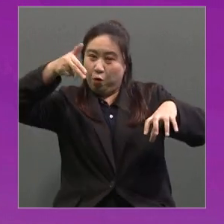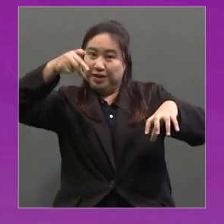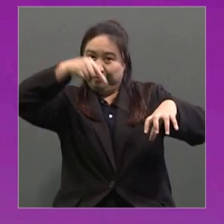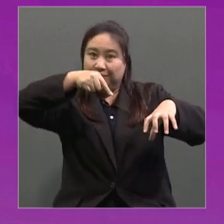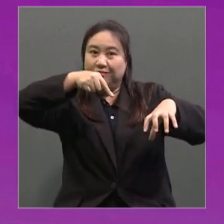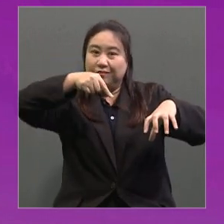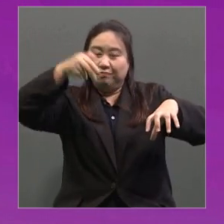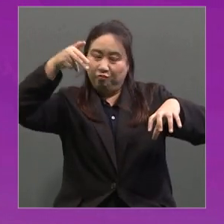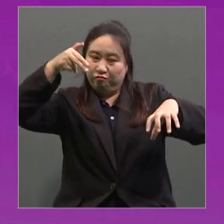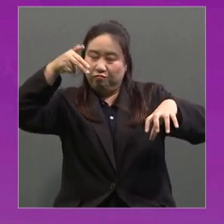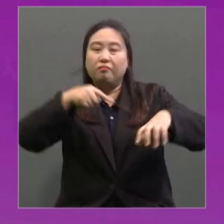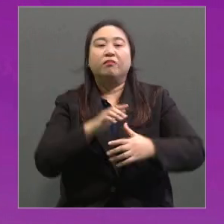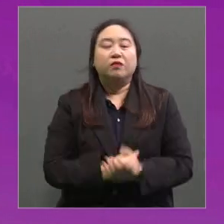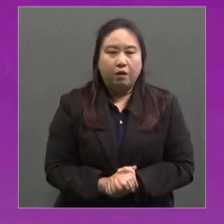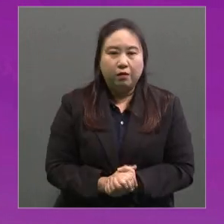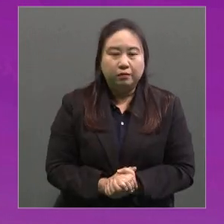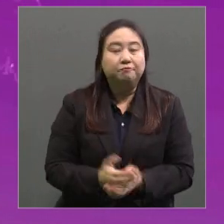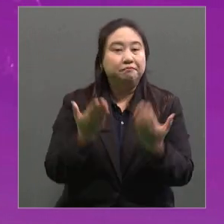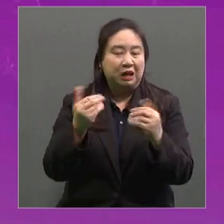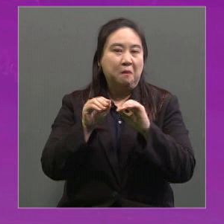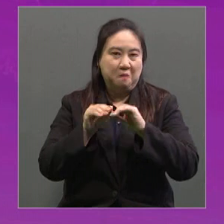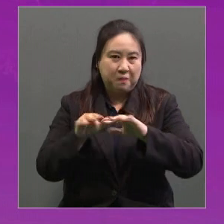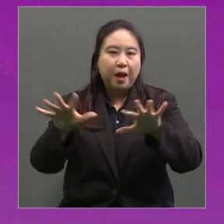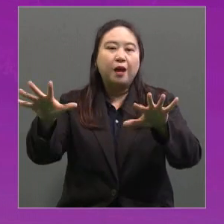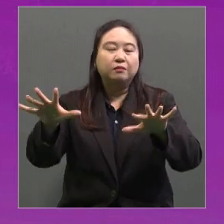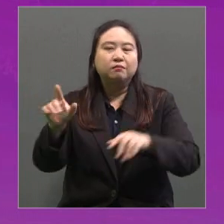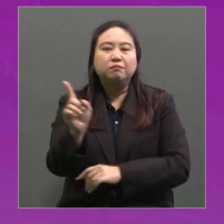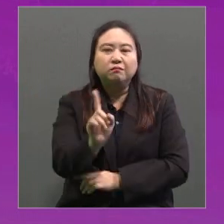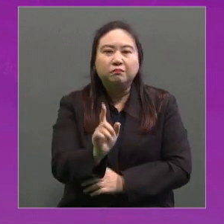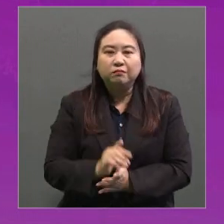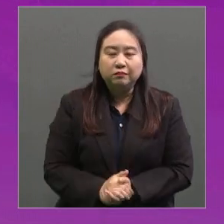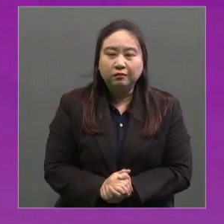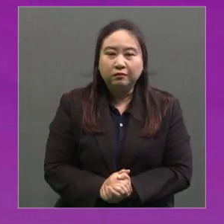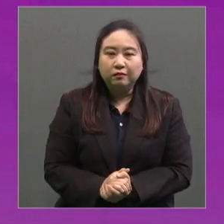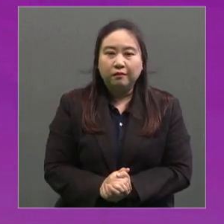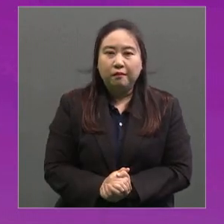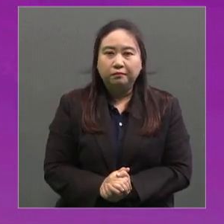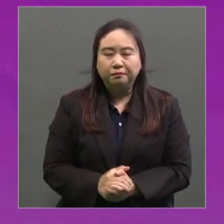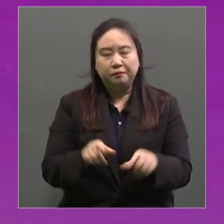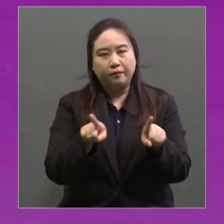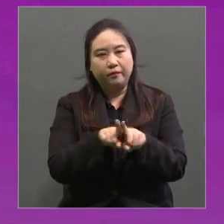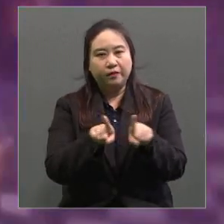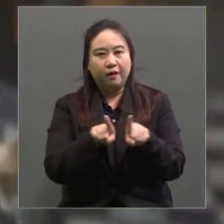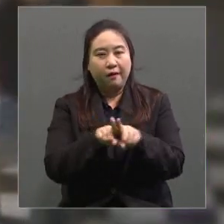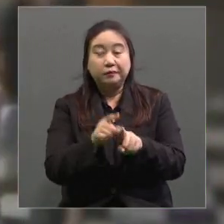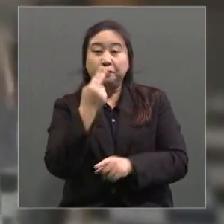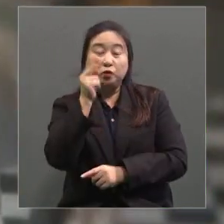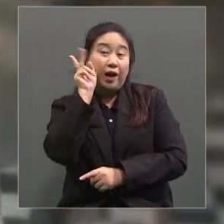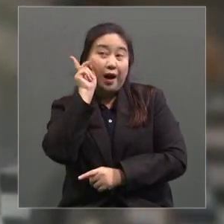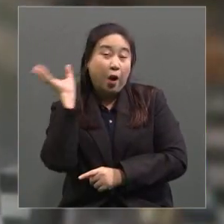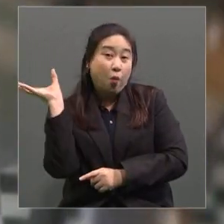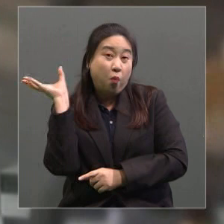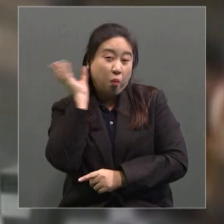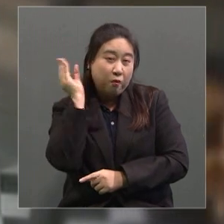อกันที่นั่นนะคะเขานำมาเปิดเผยเป็นภาพที่ ต้องใช้คำว่าตามรายงานข่าวที่ออก